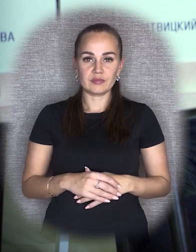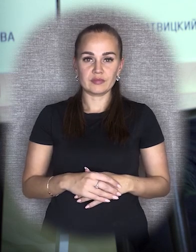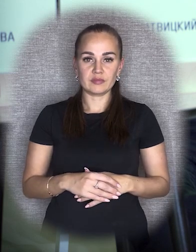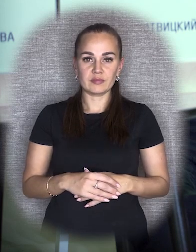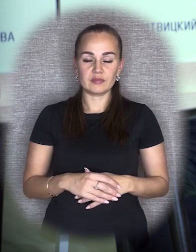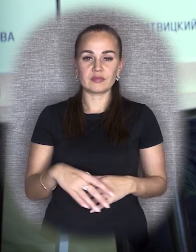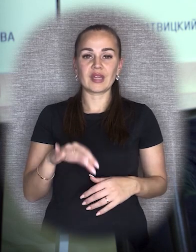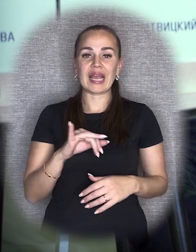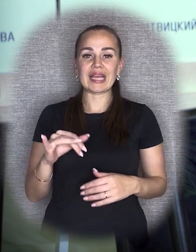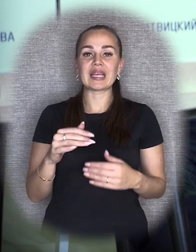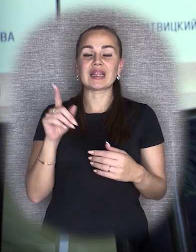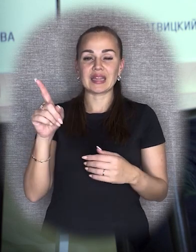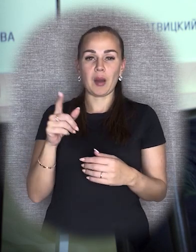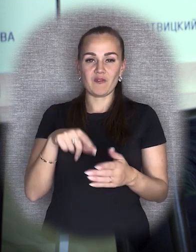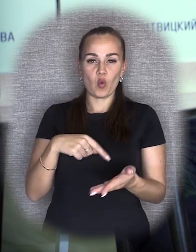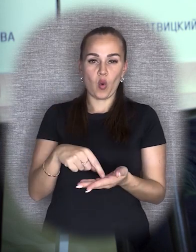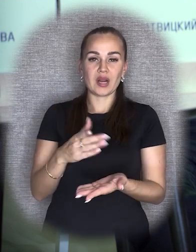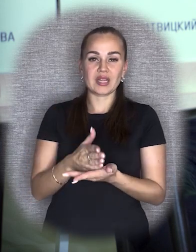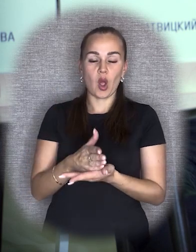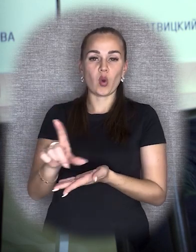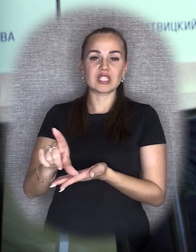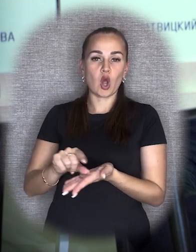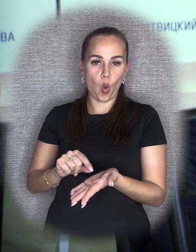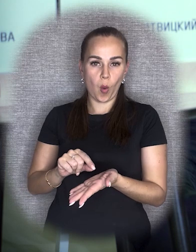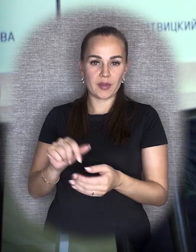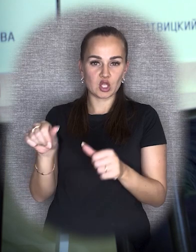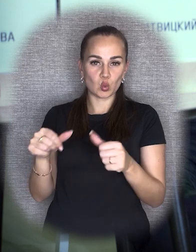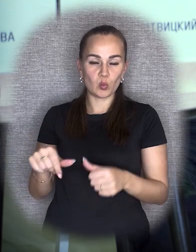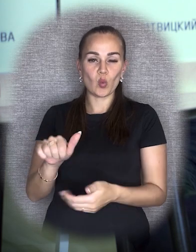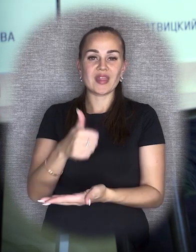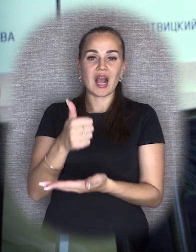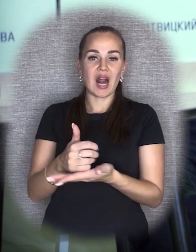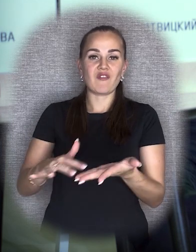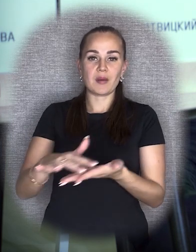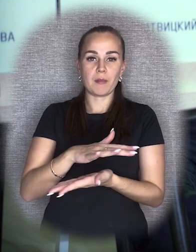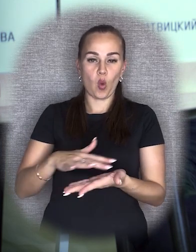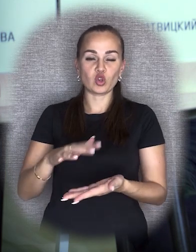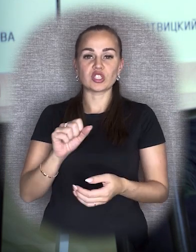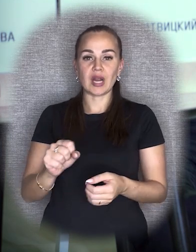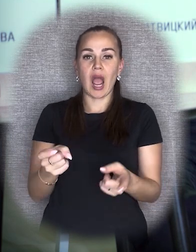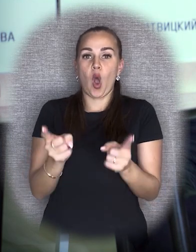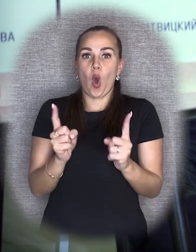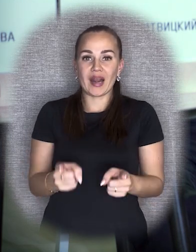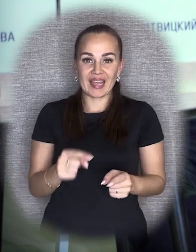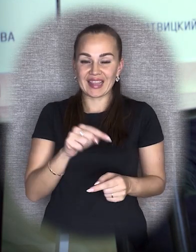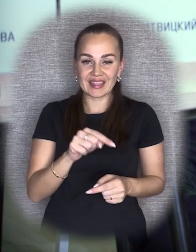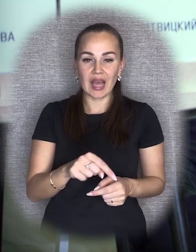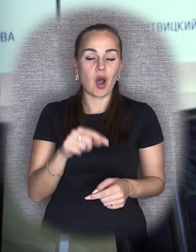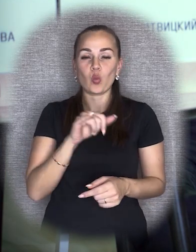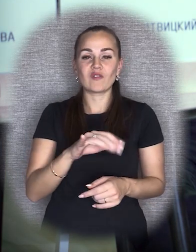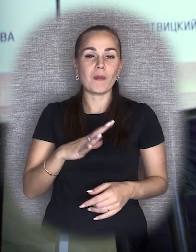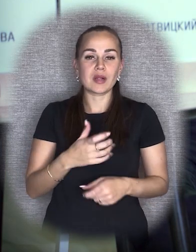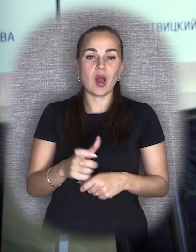Моршанске установлены копии этой скульптуры на главной площади, а вот оригинал, который претерпел невероятно